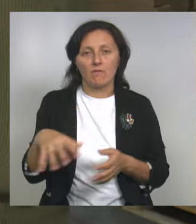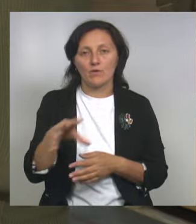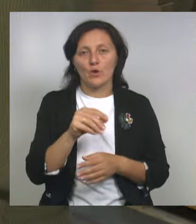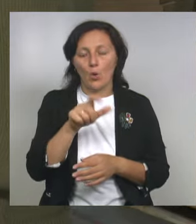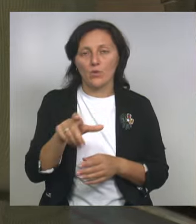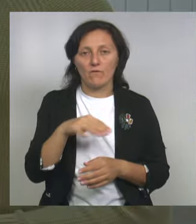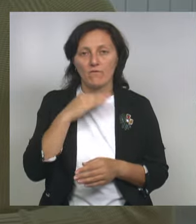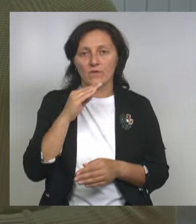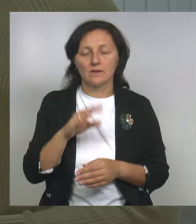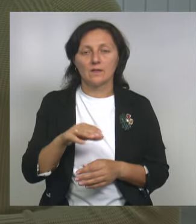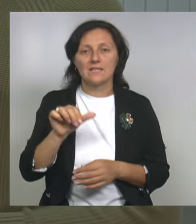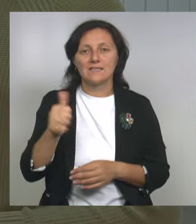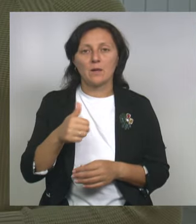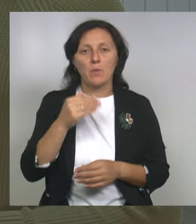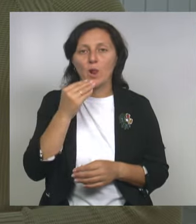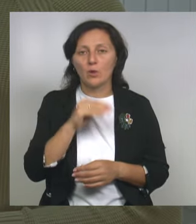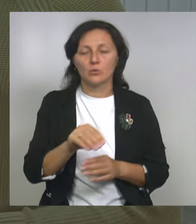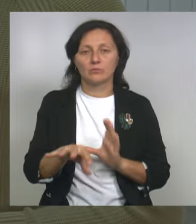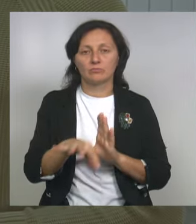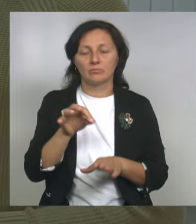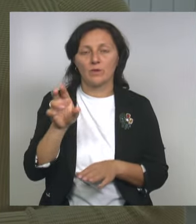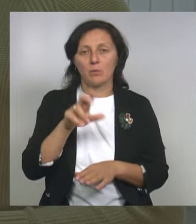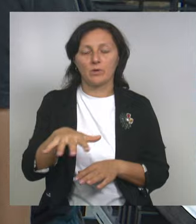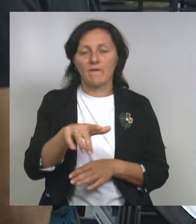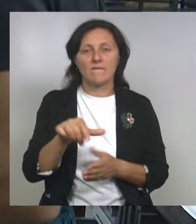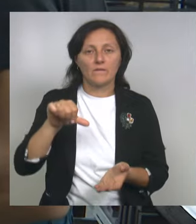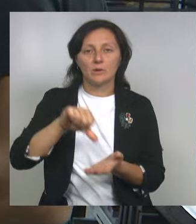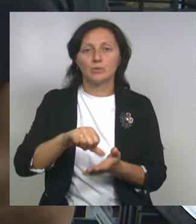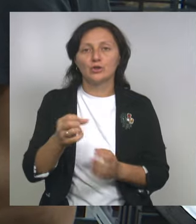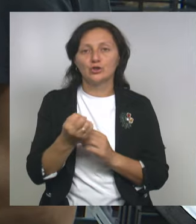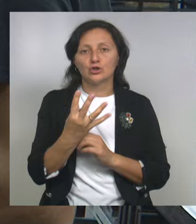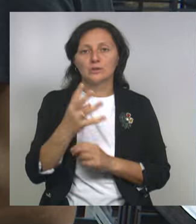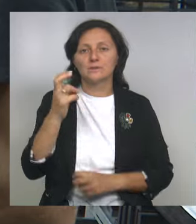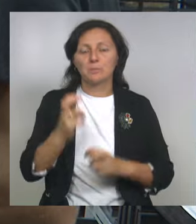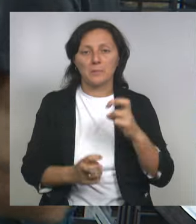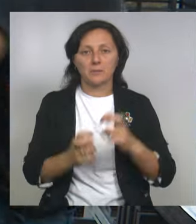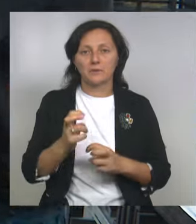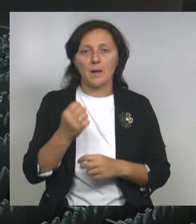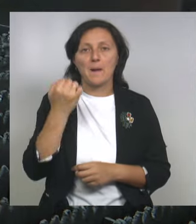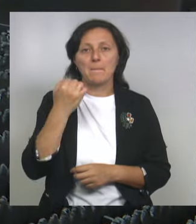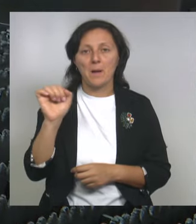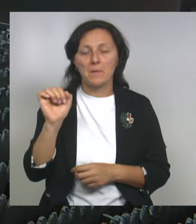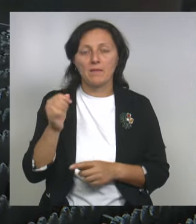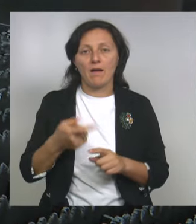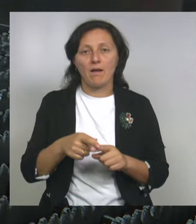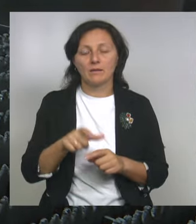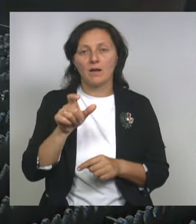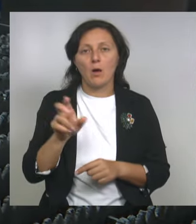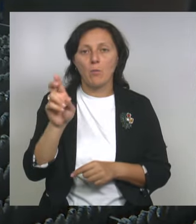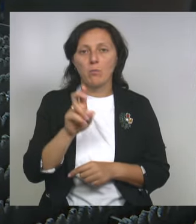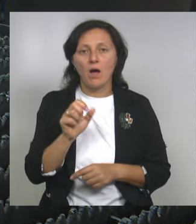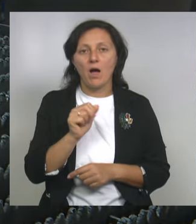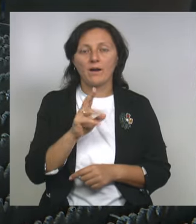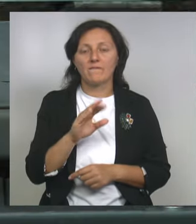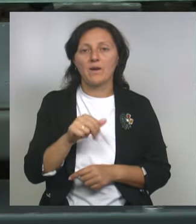конкурсе лучших практик наставничества Белгородской области приняли участие 14 предприятий. Победители, среди которых также Белгородский